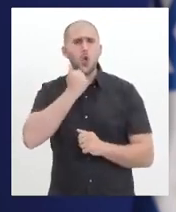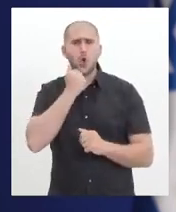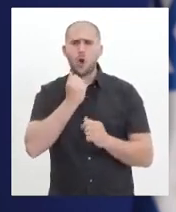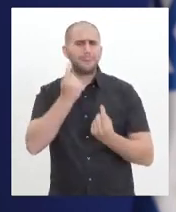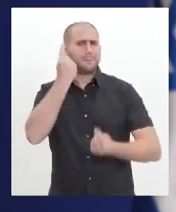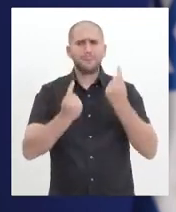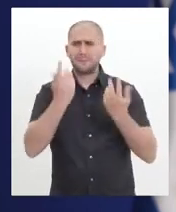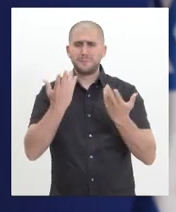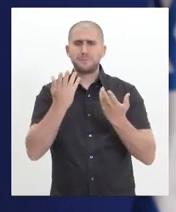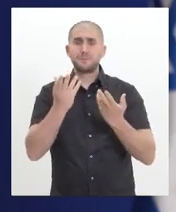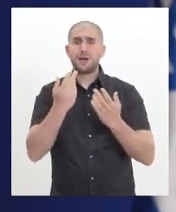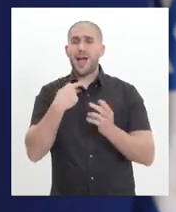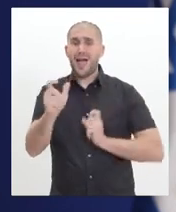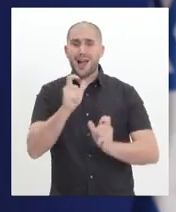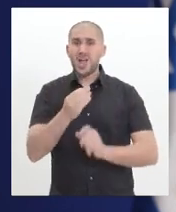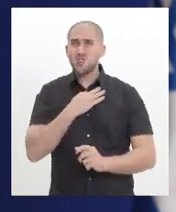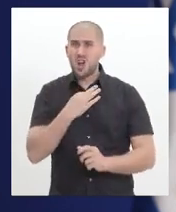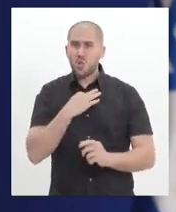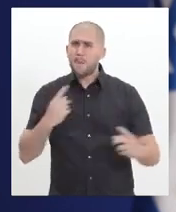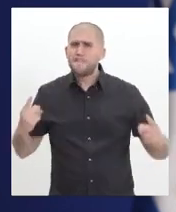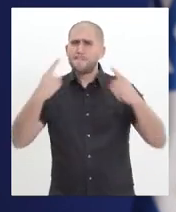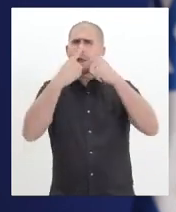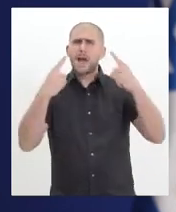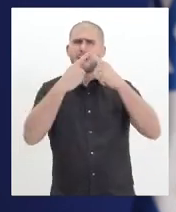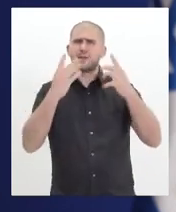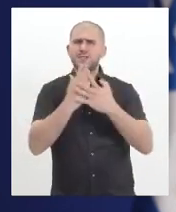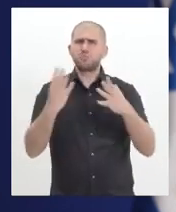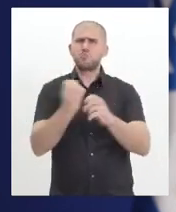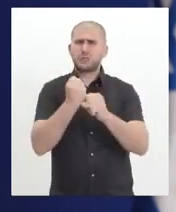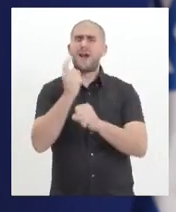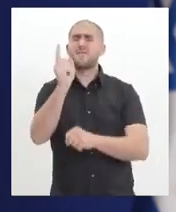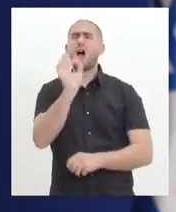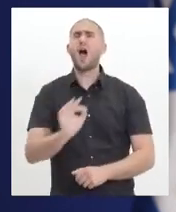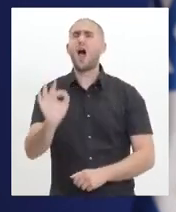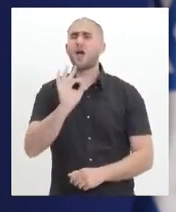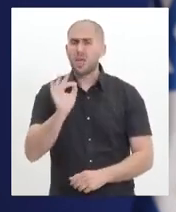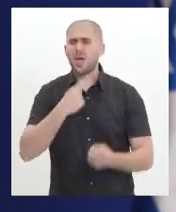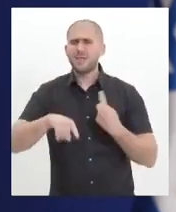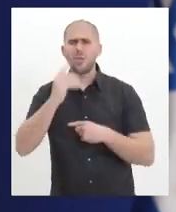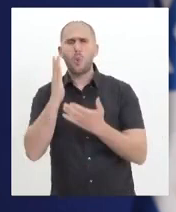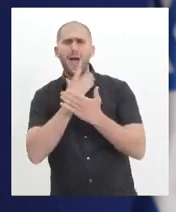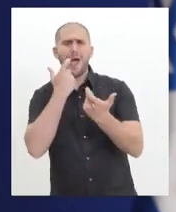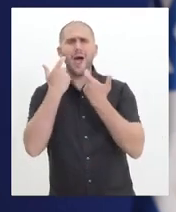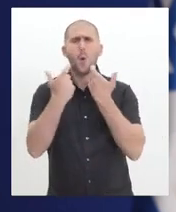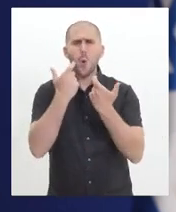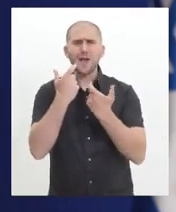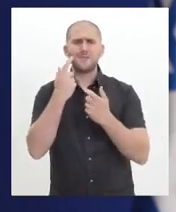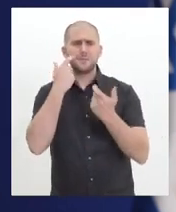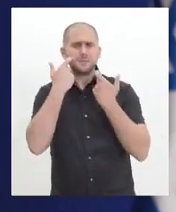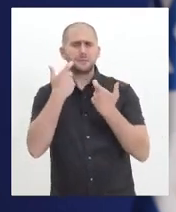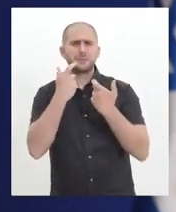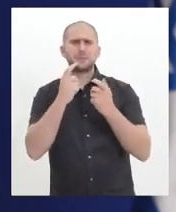כזה או אחר והגנה שלנו מיירטת את האיומים האלה ועדיין אנחנו ארוכים ודרוכים